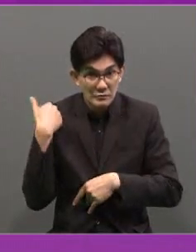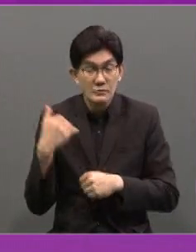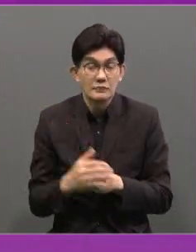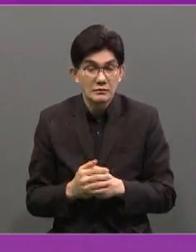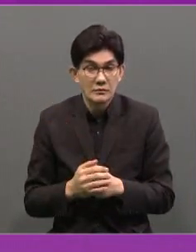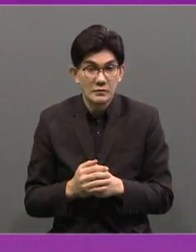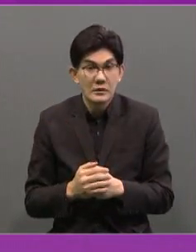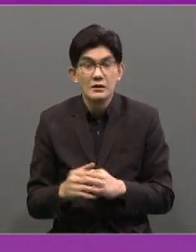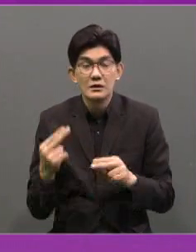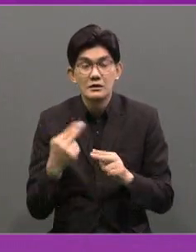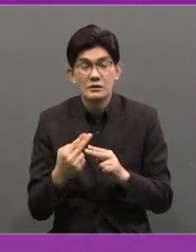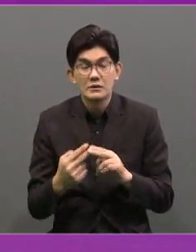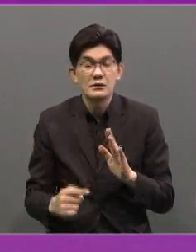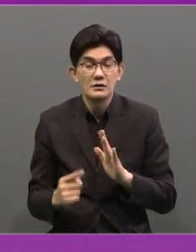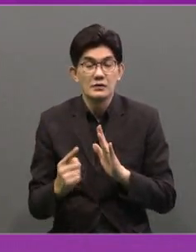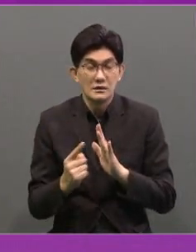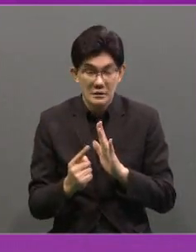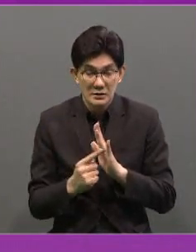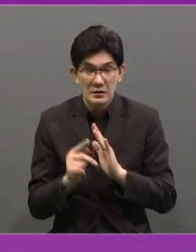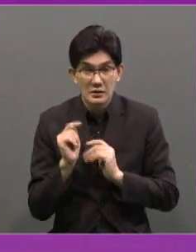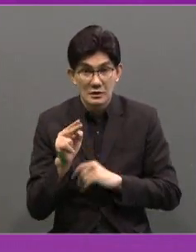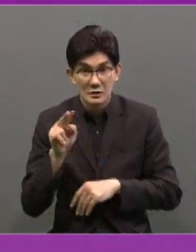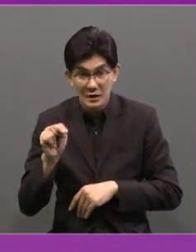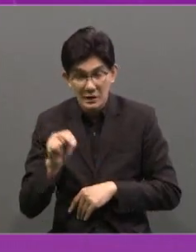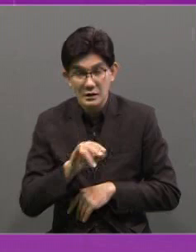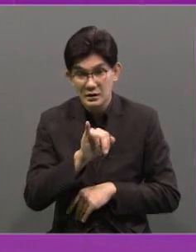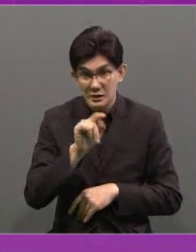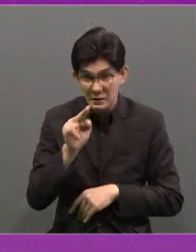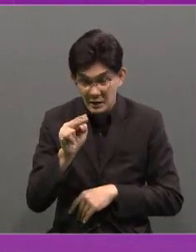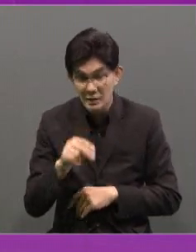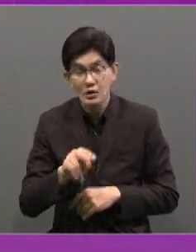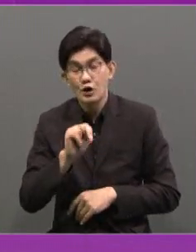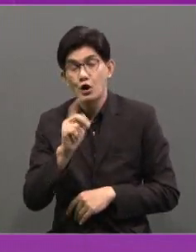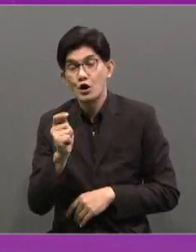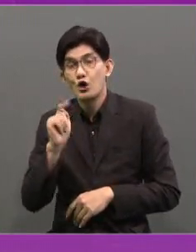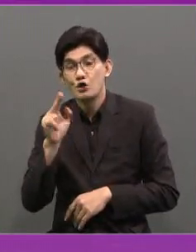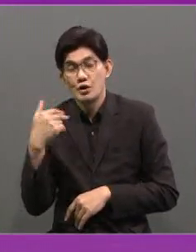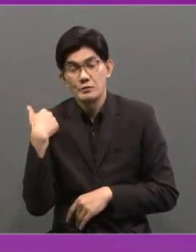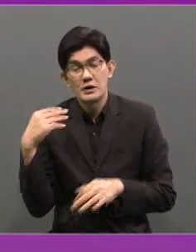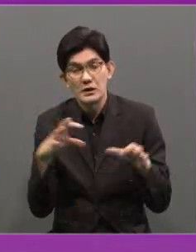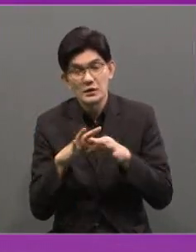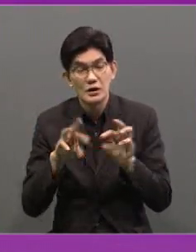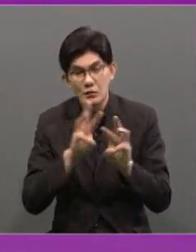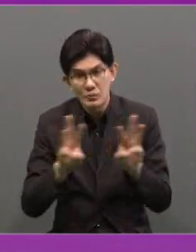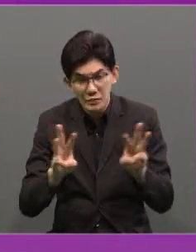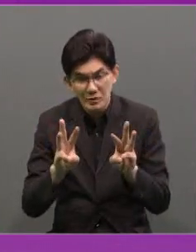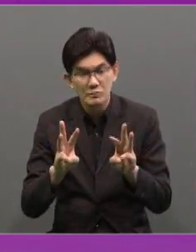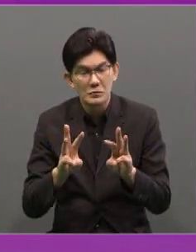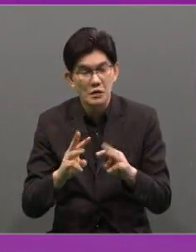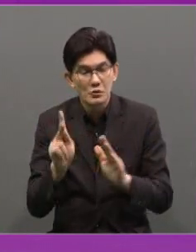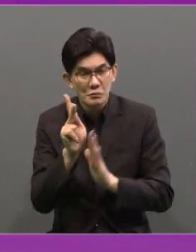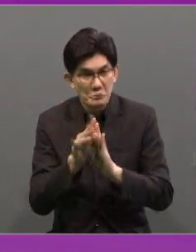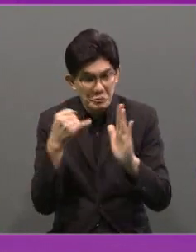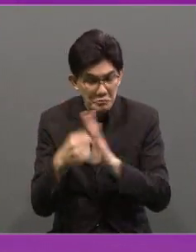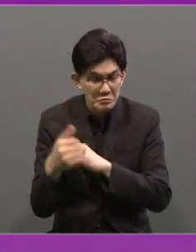นั้นเนี่ยมีแทนไทยมีน๊อตกองสลากคลาสซึ่ง 2คนนี้เนี่ยพัวพันกับคดีฟอกเงินแล้วก็เว็บพนันออนไลน์ก็เลยทำให้จะต้องเชิญตัว